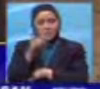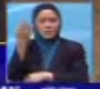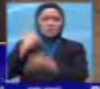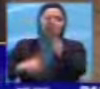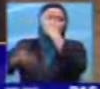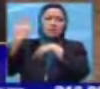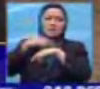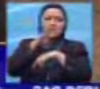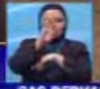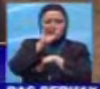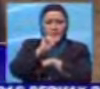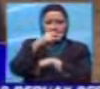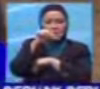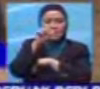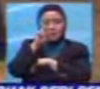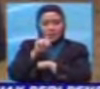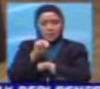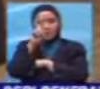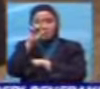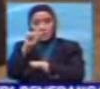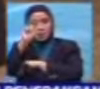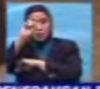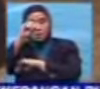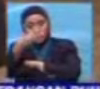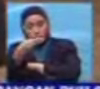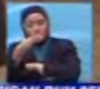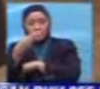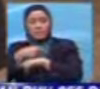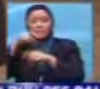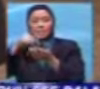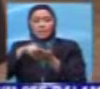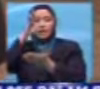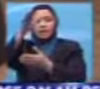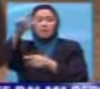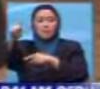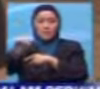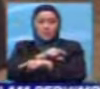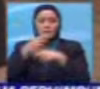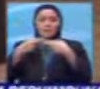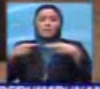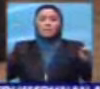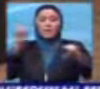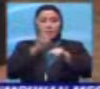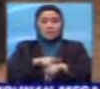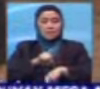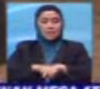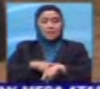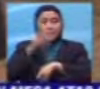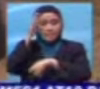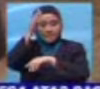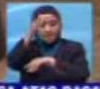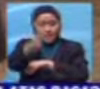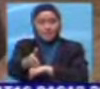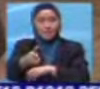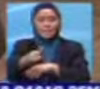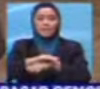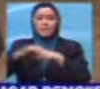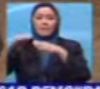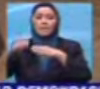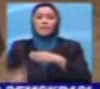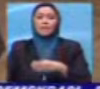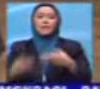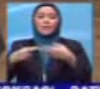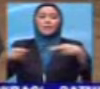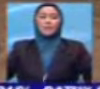sebagai Bagan Datuh. Malah gelaran ini akan mula diguna secara rasminya semasa perasmian yang bakal disempurnakan Sultan